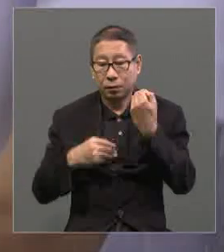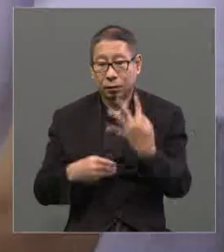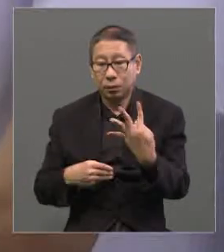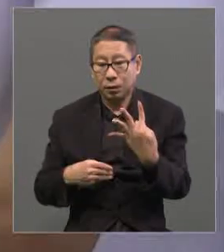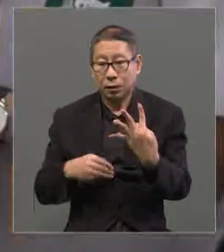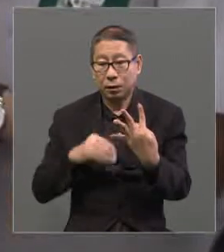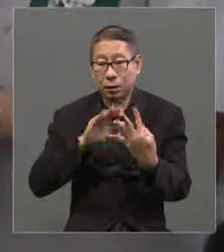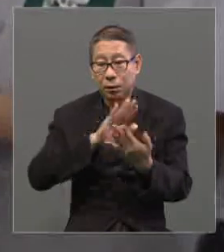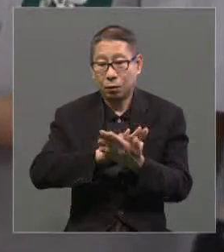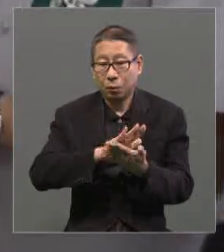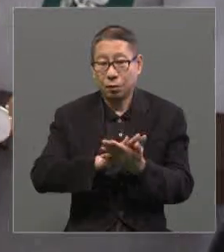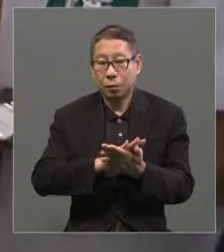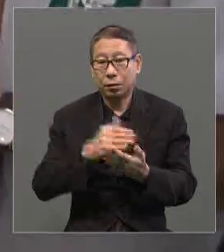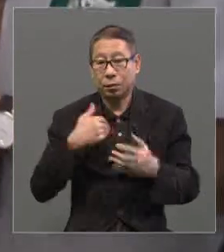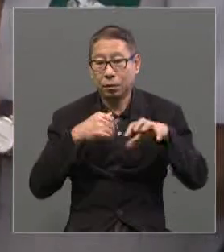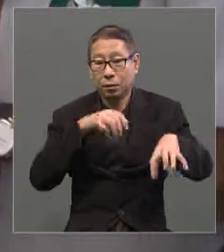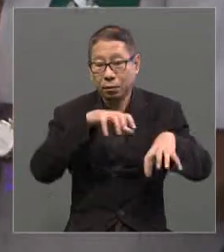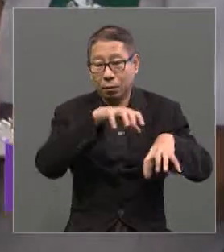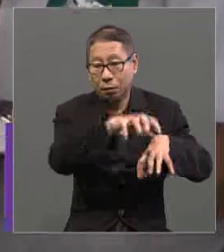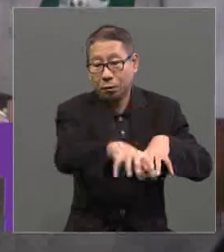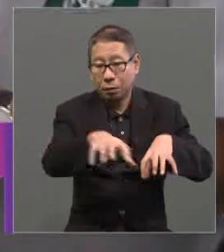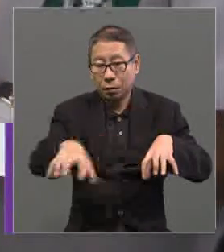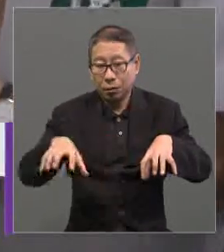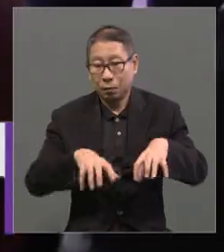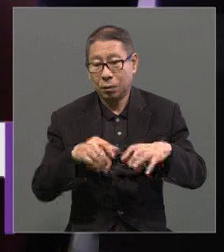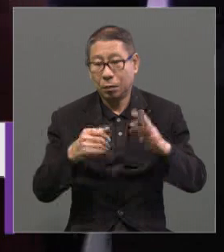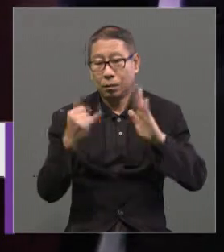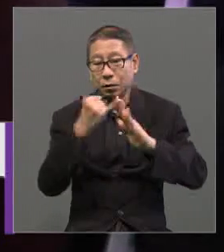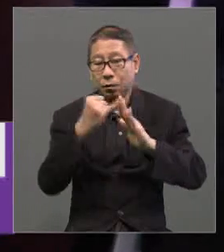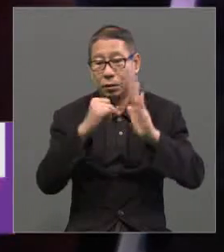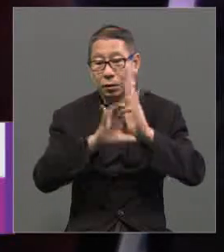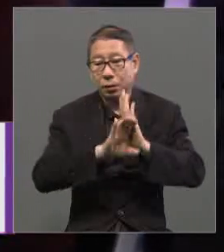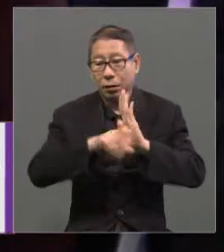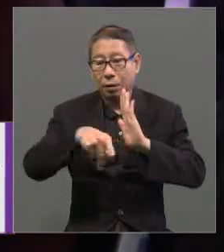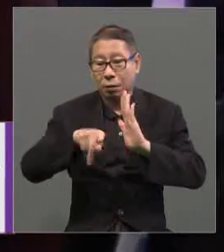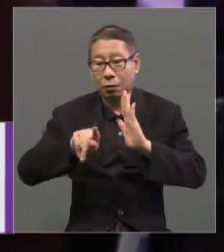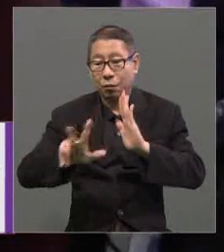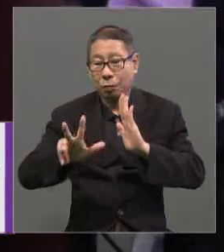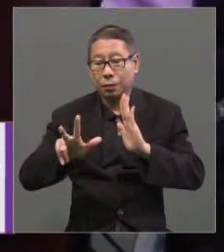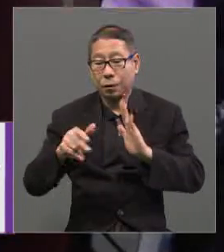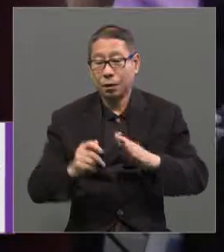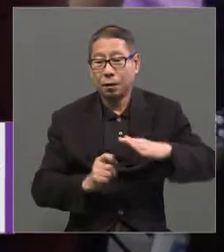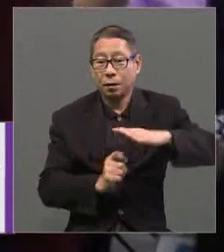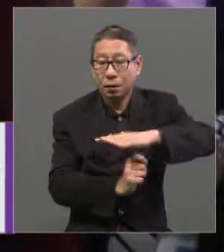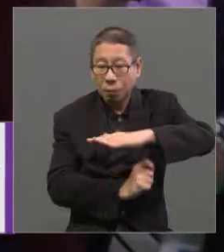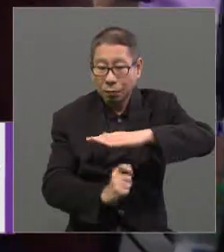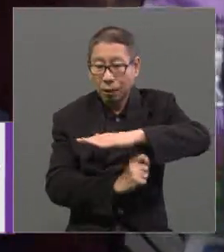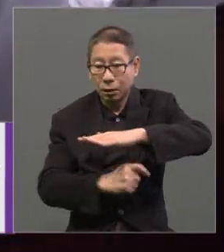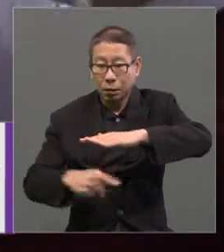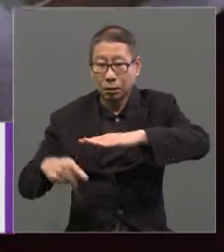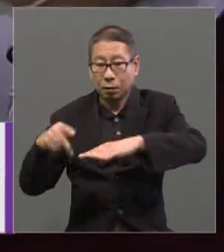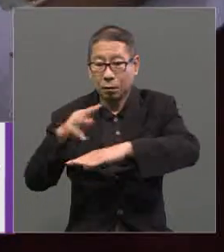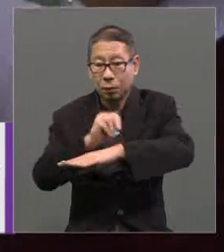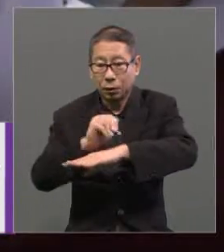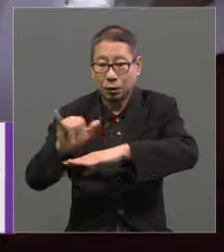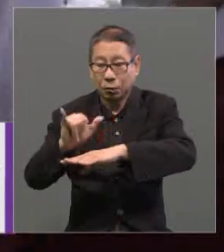งเรียนแต่ทั้ง4โรงเรียนเนี้ยอยู่ในตัวเมืองชัยภูมิหมดเลยไล่ไปตั้งแต่เด็กเล็กอนุบาลไปจนถึงมัธยมเด็กโตอาการเหมือ